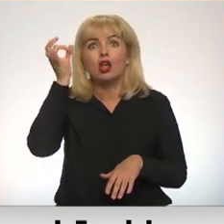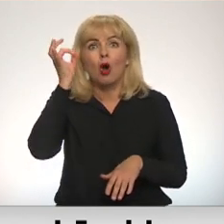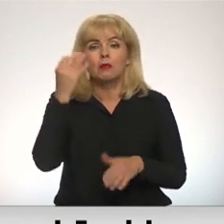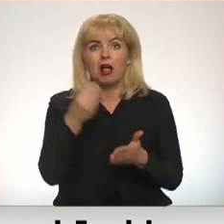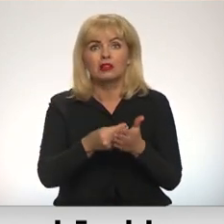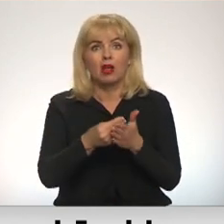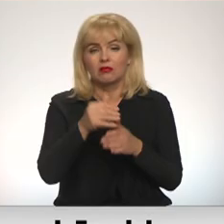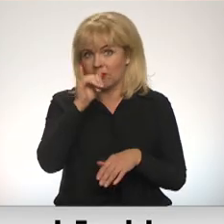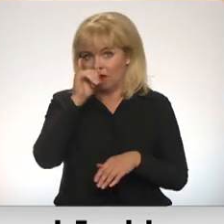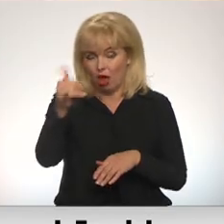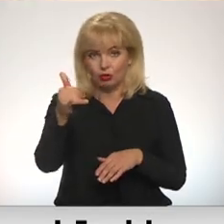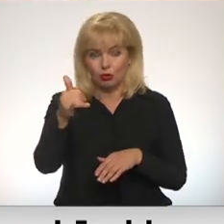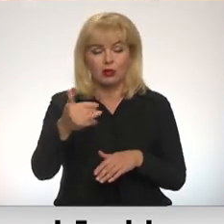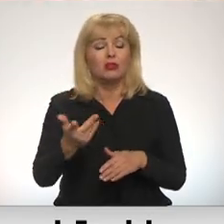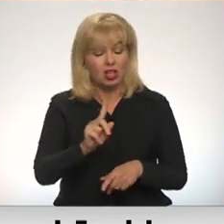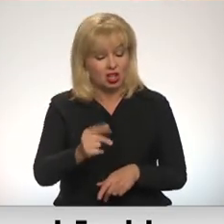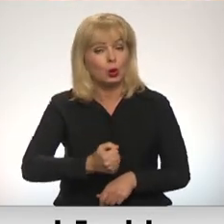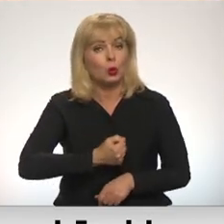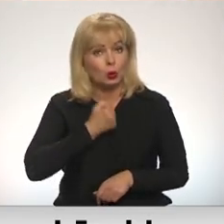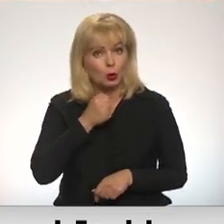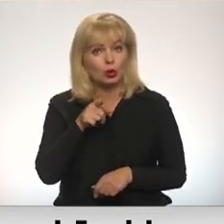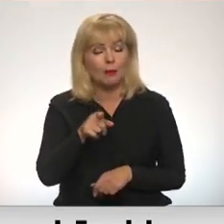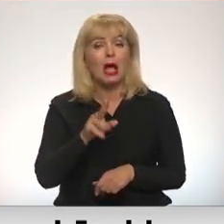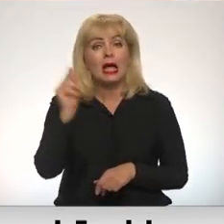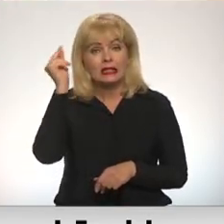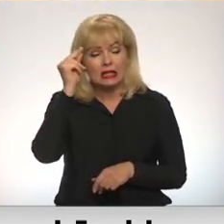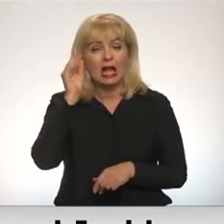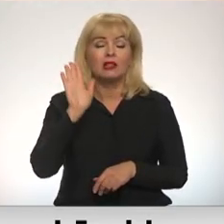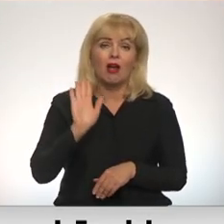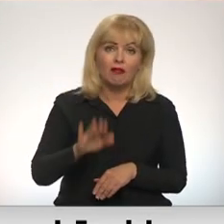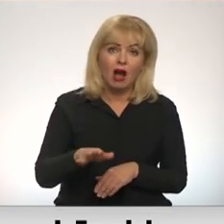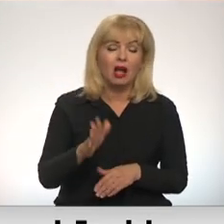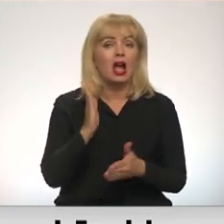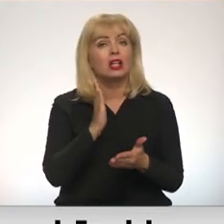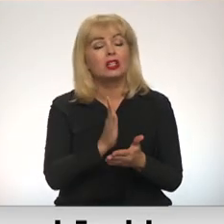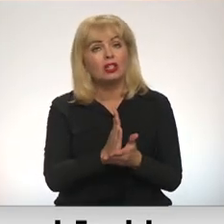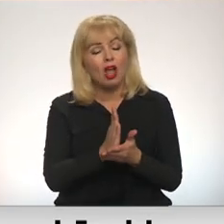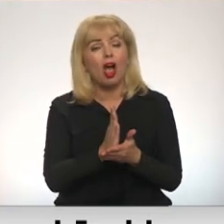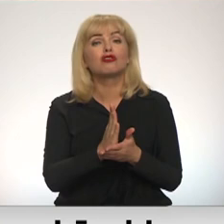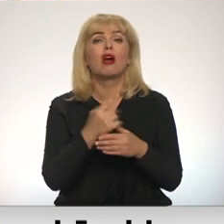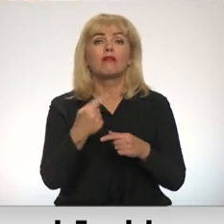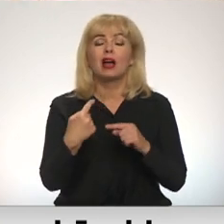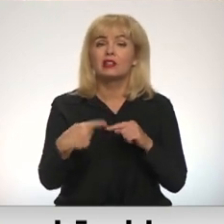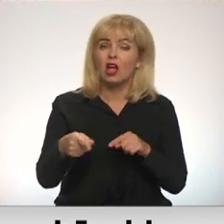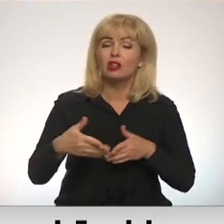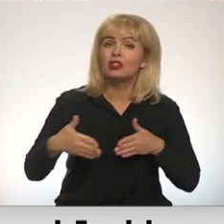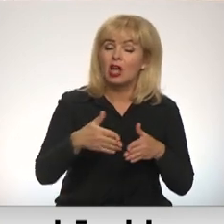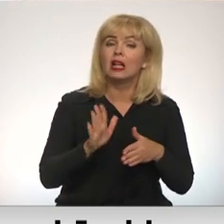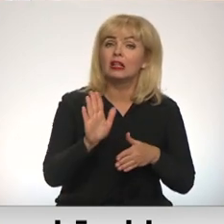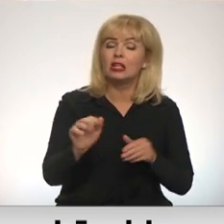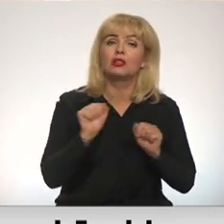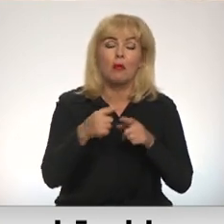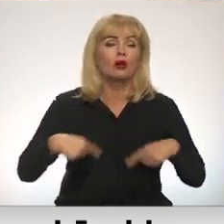Nu, grūti, grūti. Pievienoties šiem treniņiem var, tomēr gan tiešā, gan pārnestā nozīmē, ceļš līdz sporta zālē